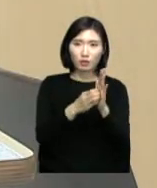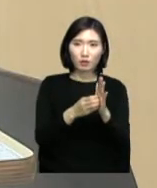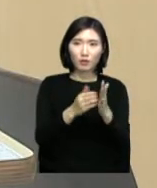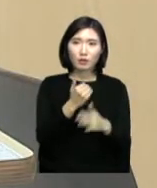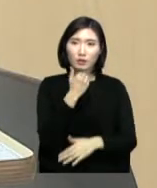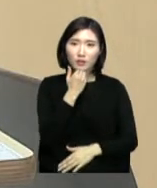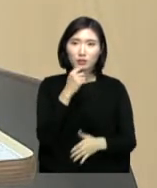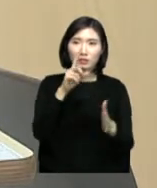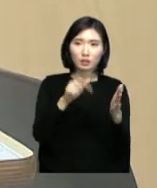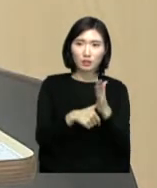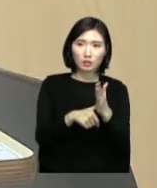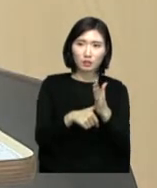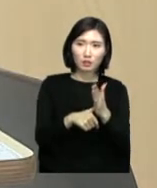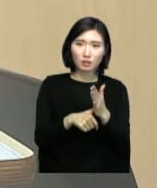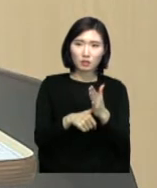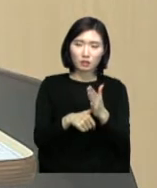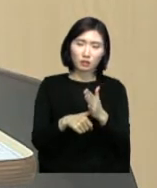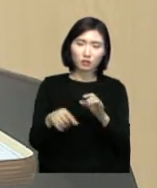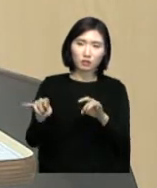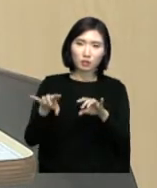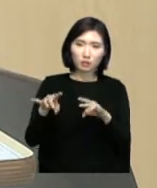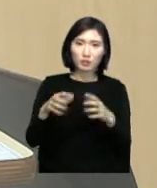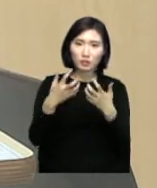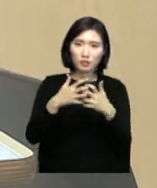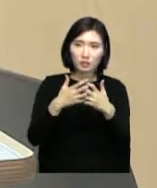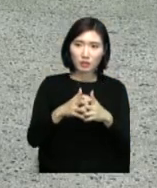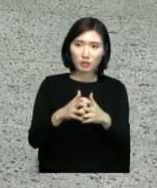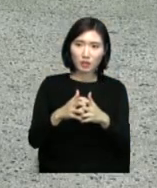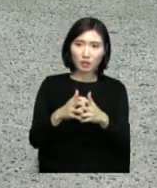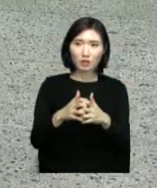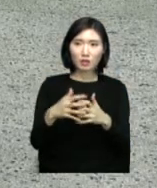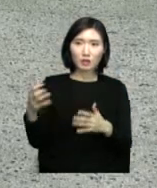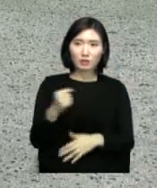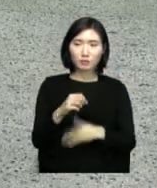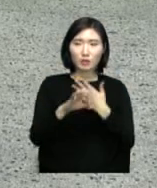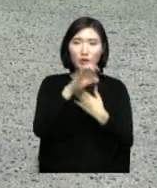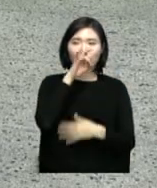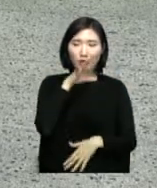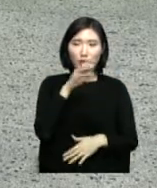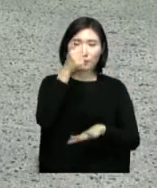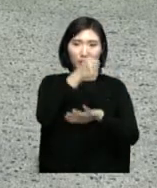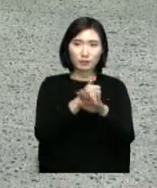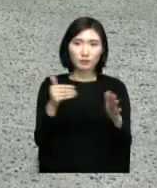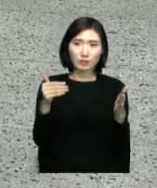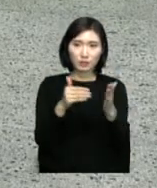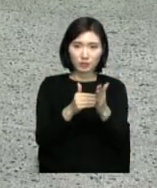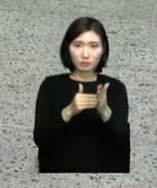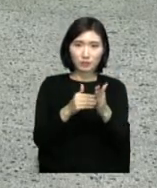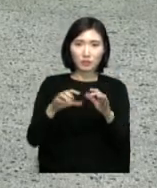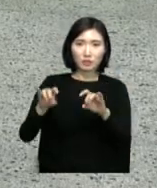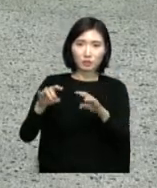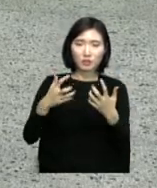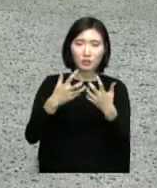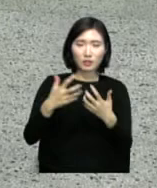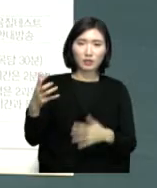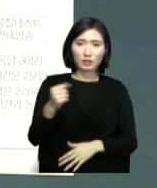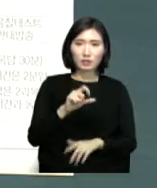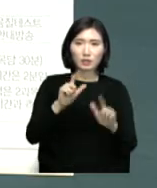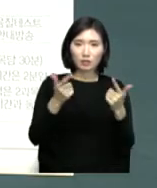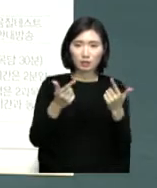사용하는 경우도 부정행위로 간주 되는 만큼 시험이 끝날때까지 전자기기는 가지고 있지 않는 것이